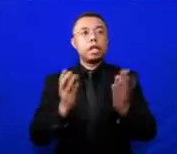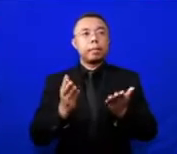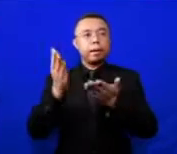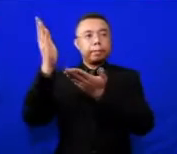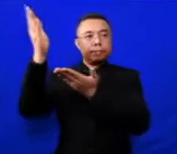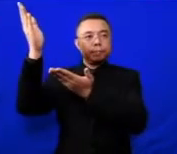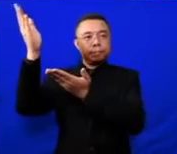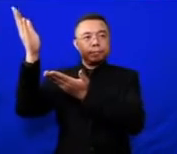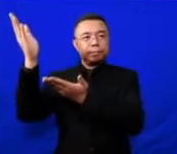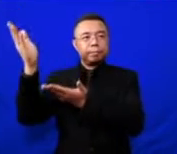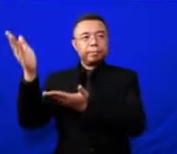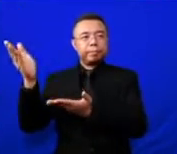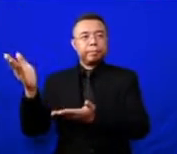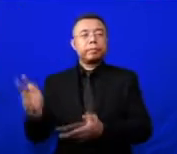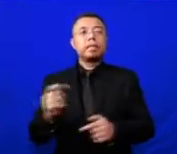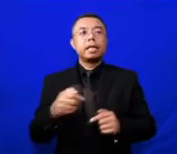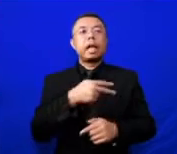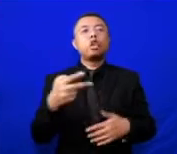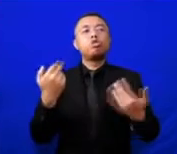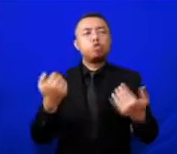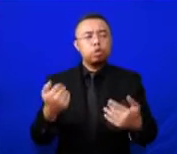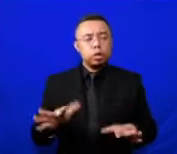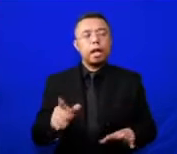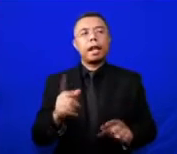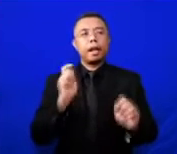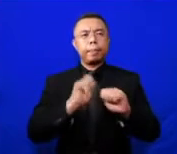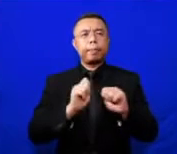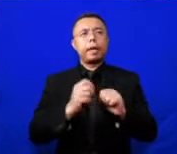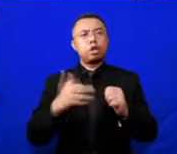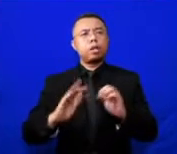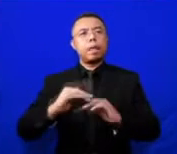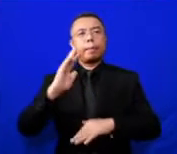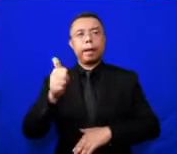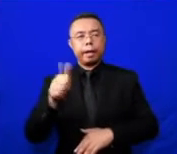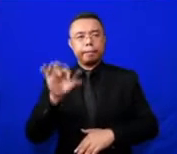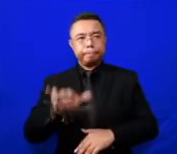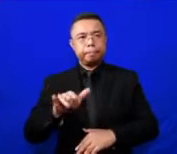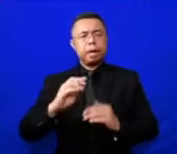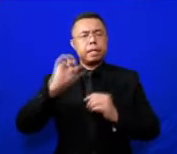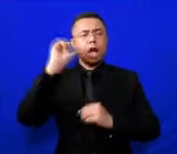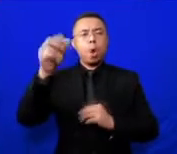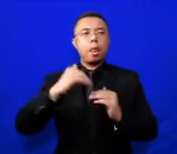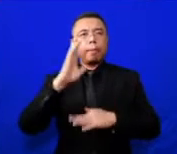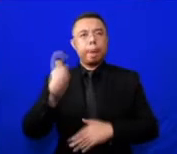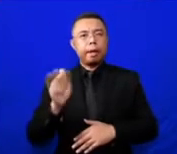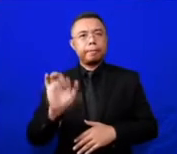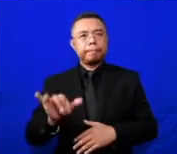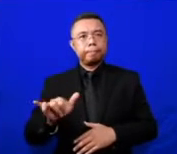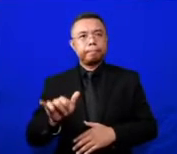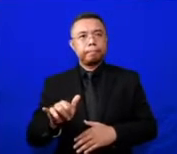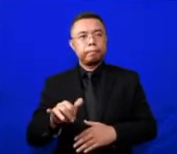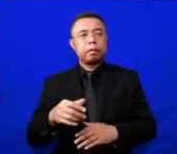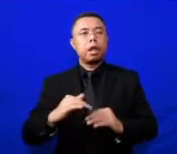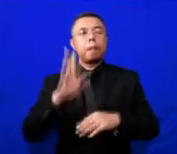Titus Nah kalau ini artinya sudah ada perbaikan atau membaik begitu ya Jauh sih kalau sudah bilang itu baiknya lebih